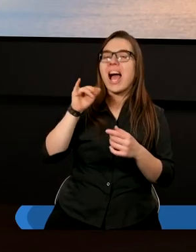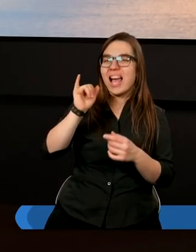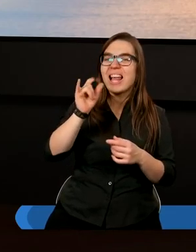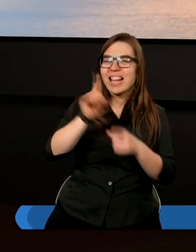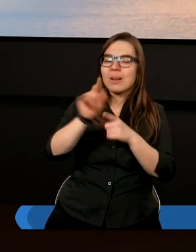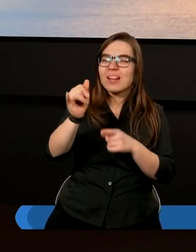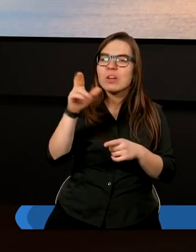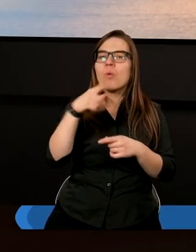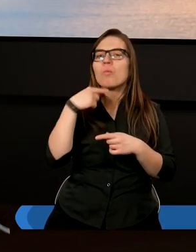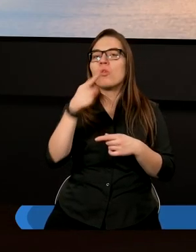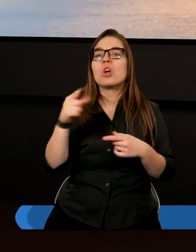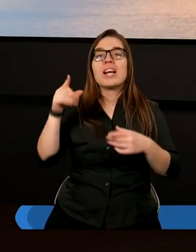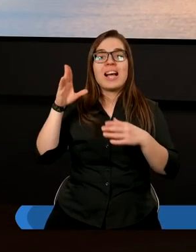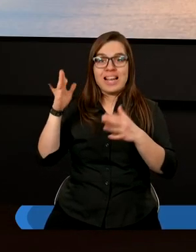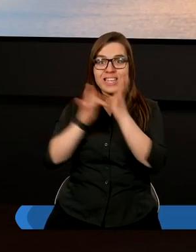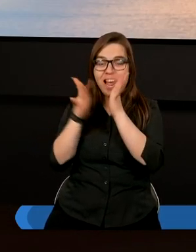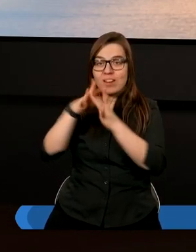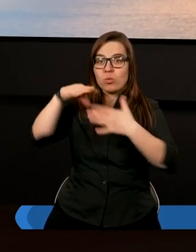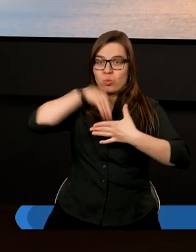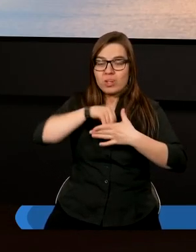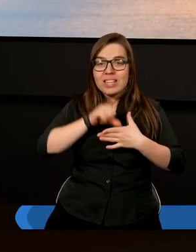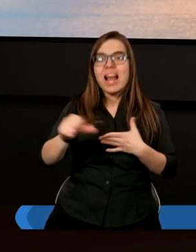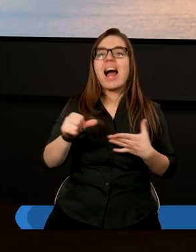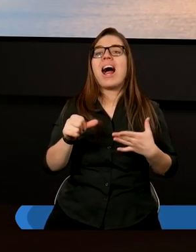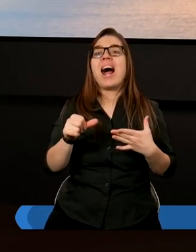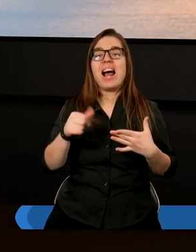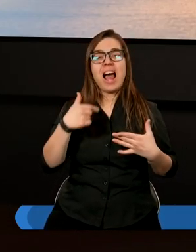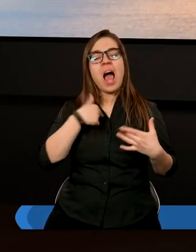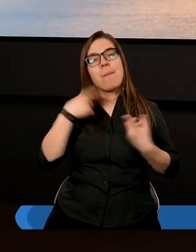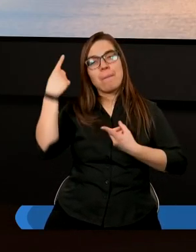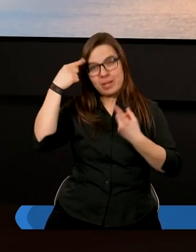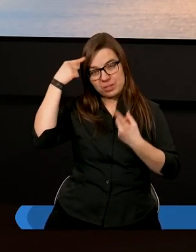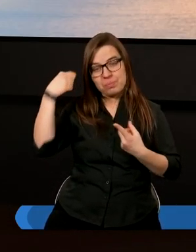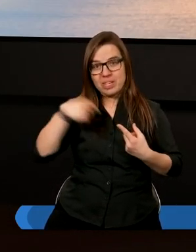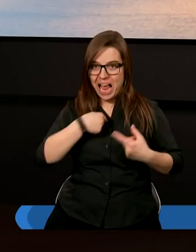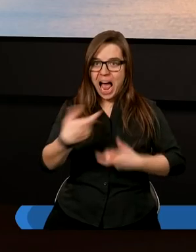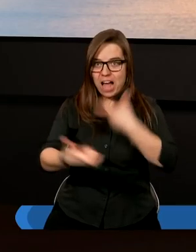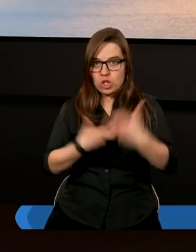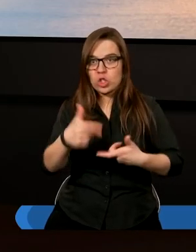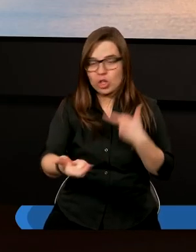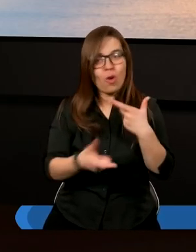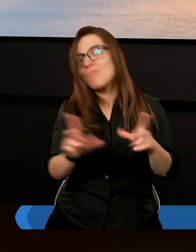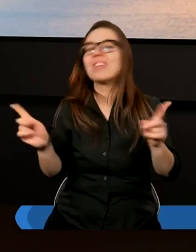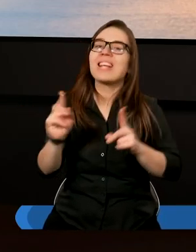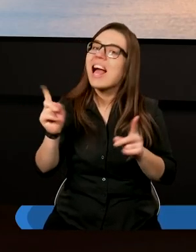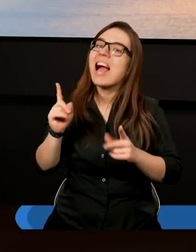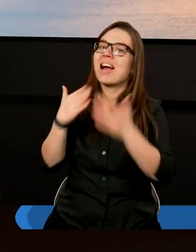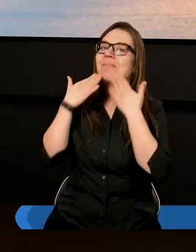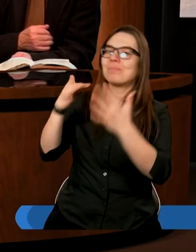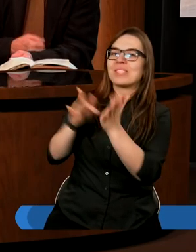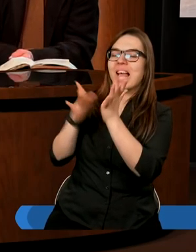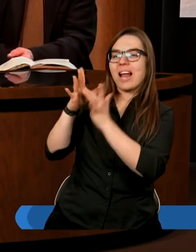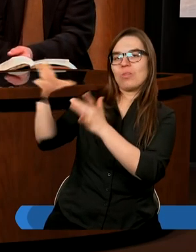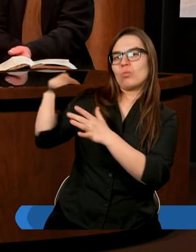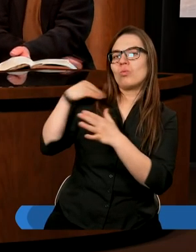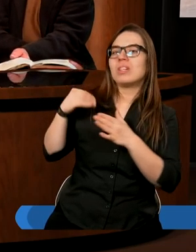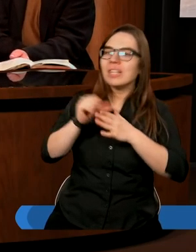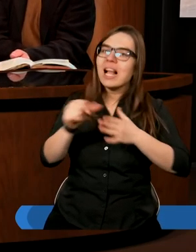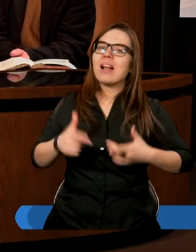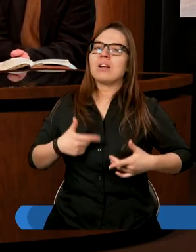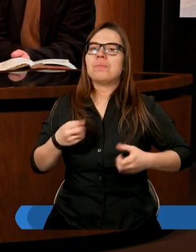podkreślił, bo Jezus mieszka w nas i to nie my czynimy, tylko Jezus oczywiście to czyni. Proszę, Władysław.